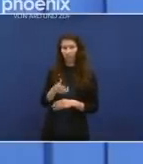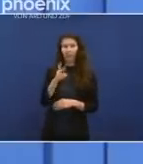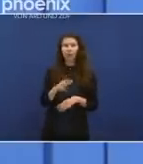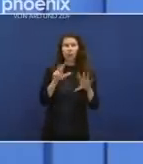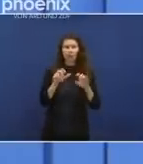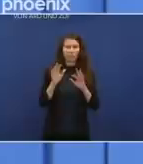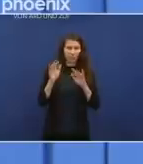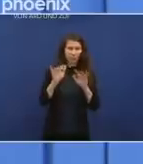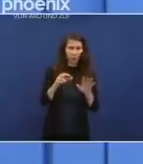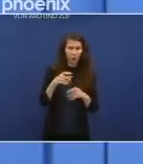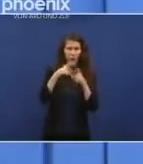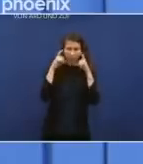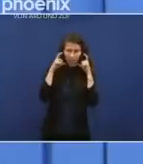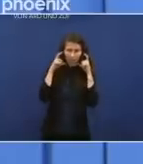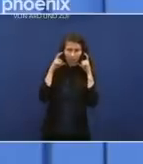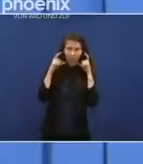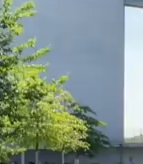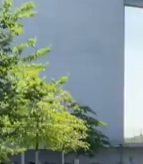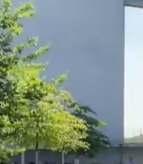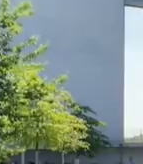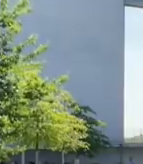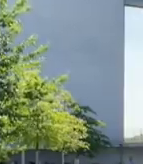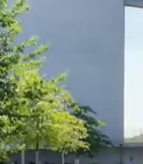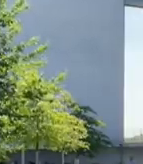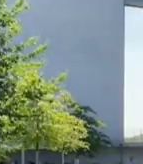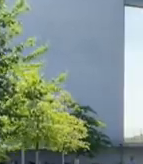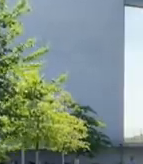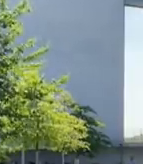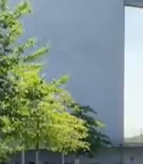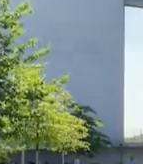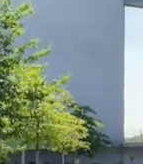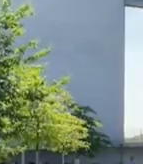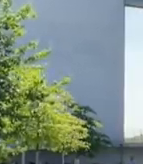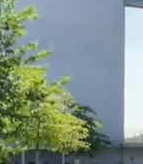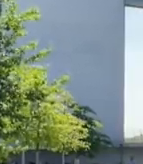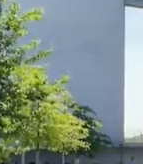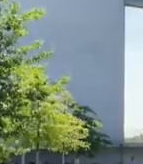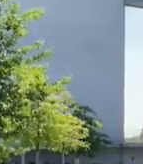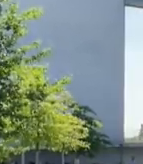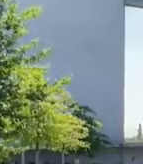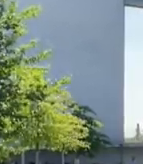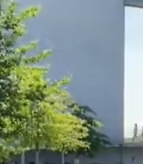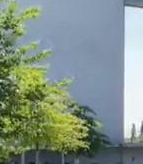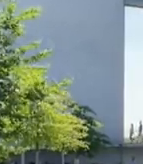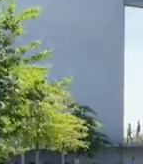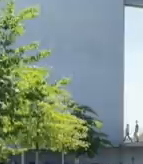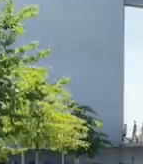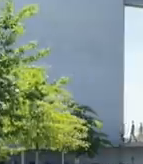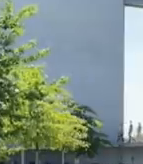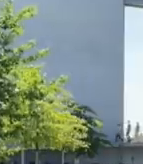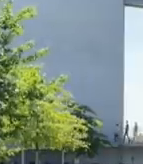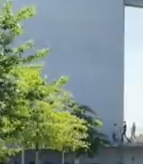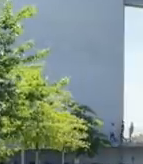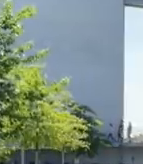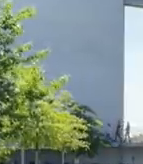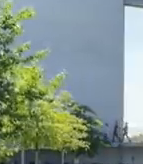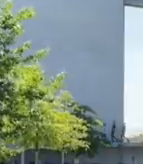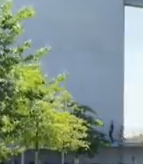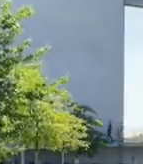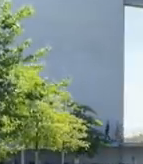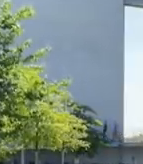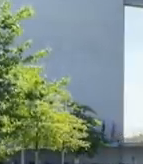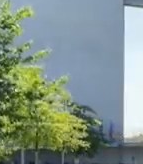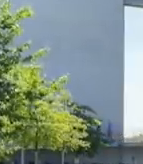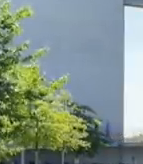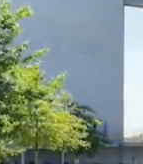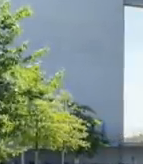380 Millionen Masken liefere ich das nach, ja. Ja, und mir war dann die Frage nach der Kanzlerin schon aus dem Mund genommen, was auch prima ist, so soll es sein, dass